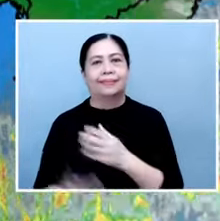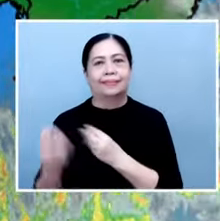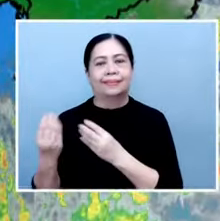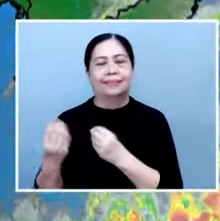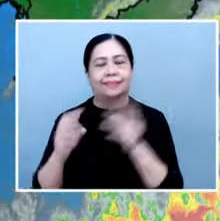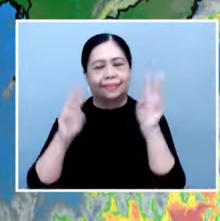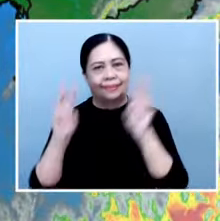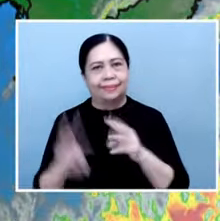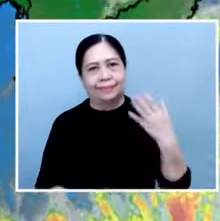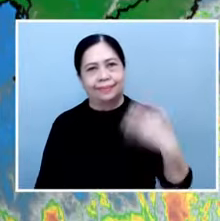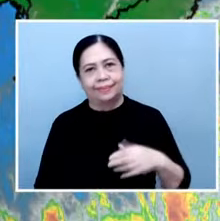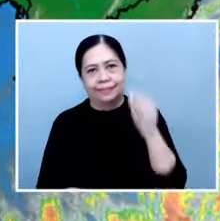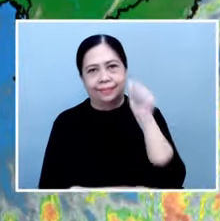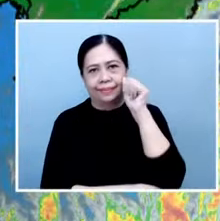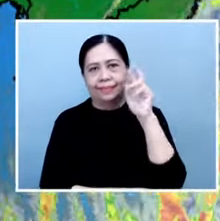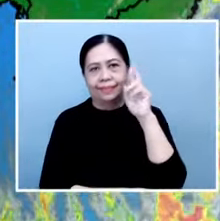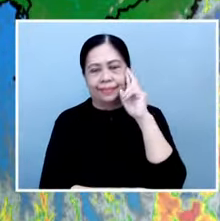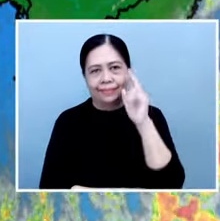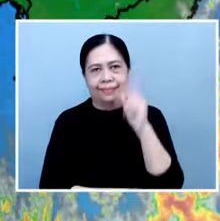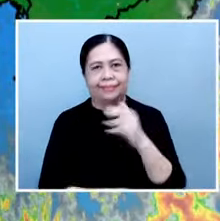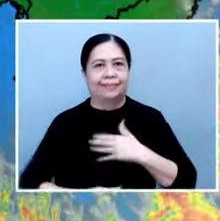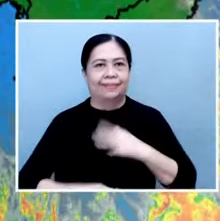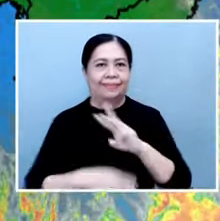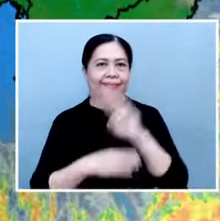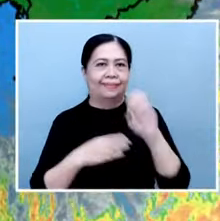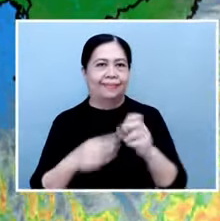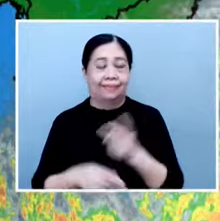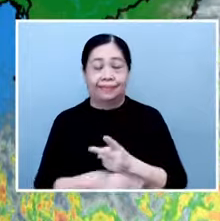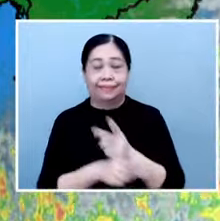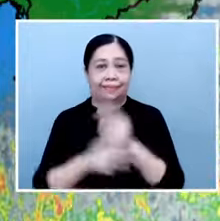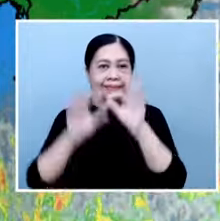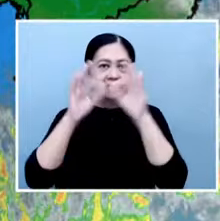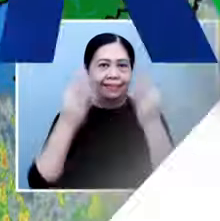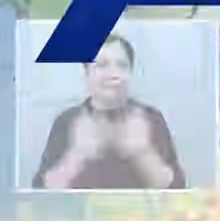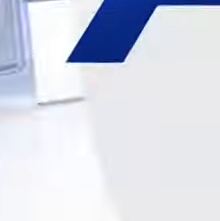ng panahon. Ako po si Ariel Rojas. Happy weekend at ingat ka pamilya.